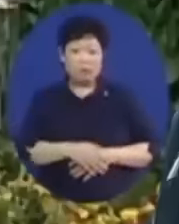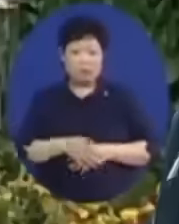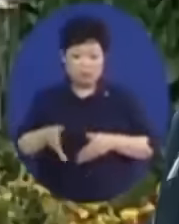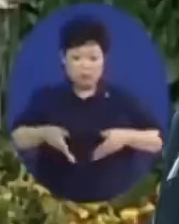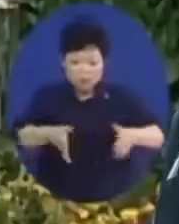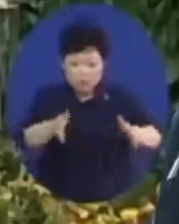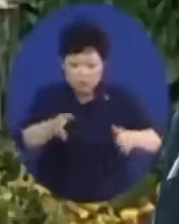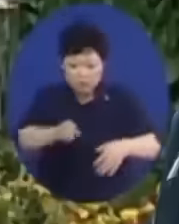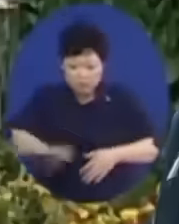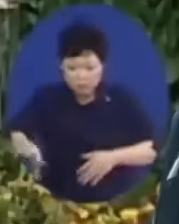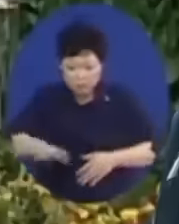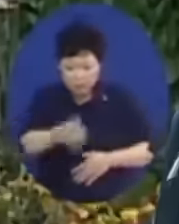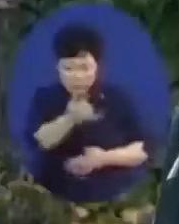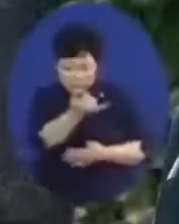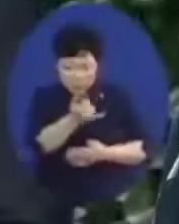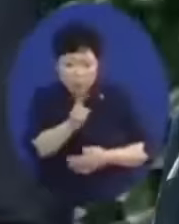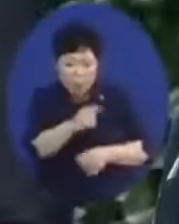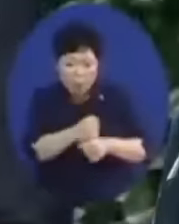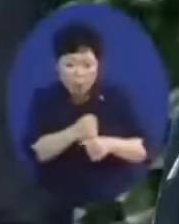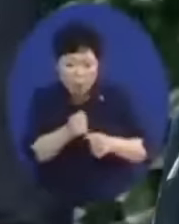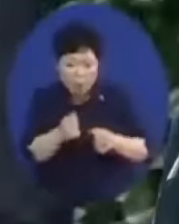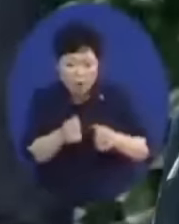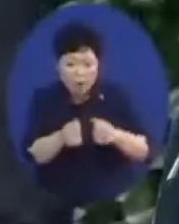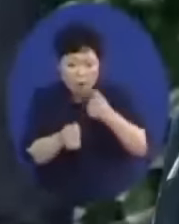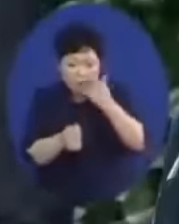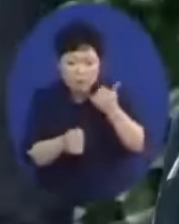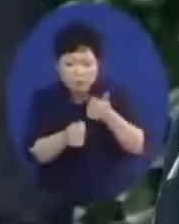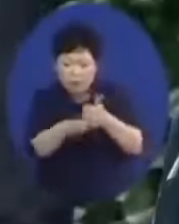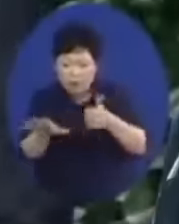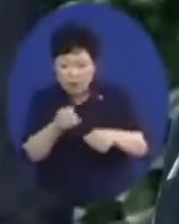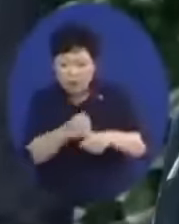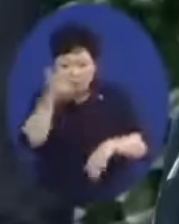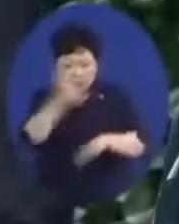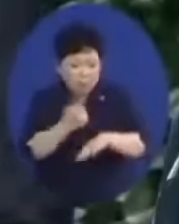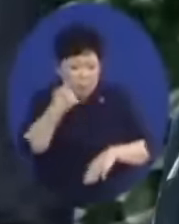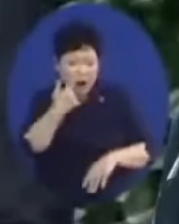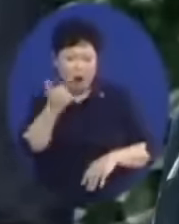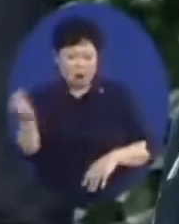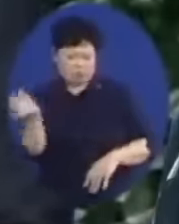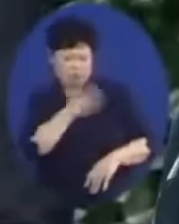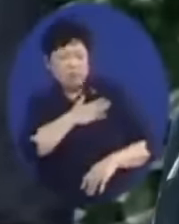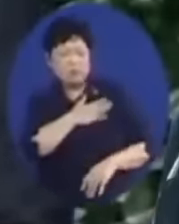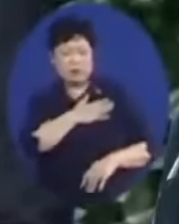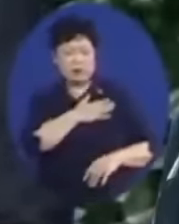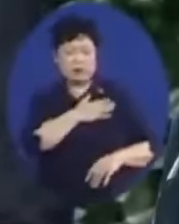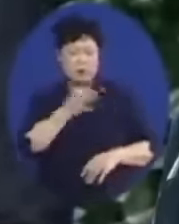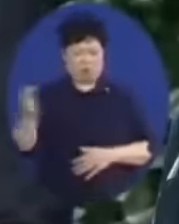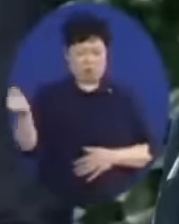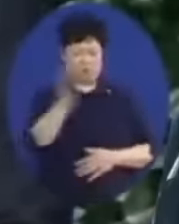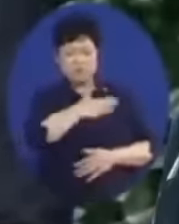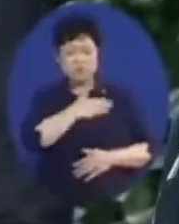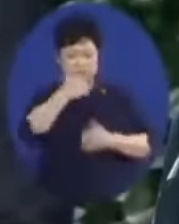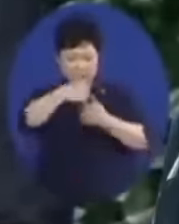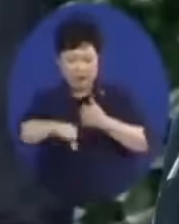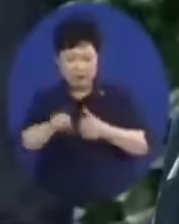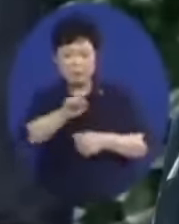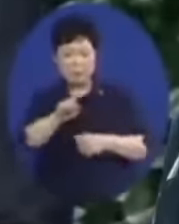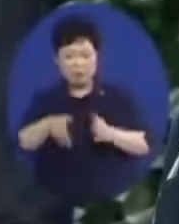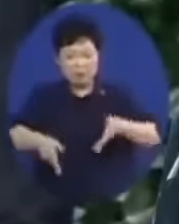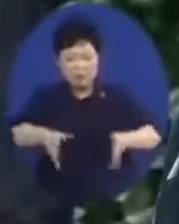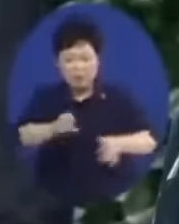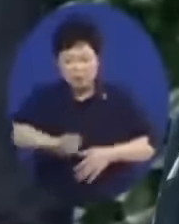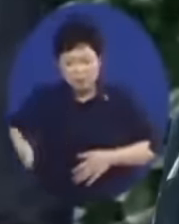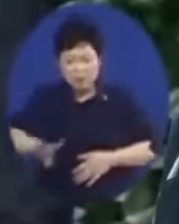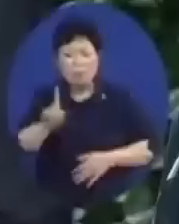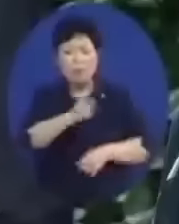길을 잃었지만 미아가 되었지만 아버지가 굉장한 부자라 큰 부잣집 아들인데 미아가 되어서 거지